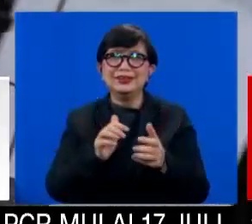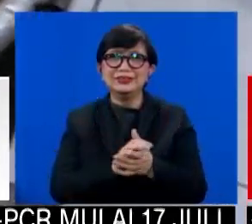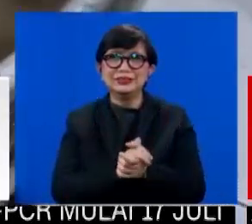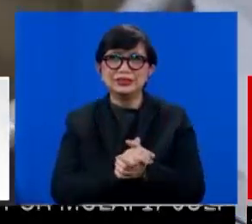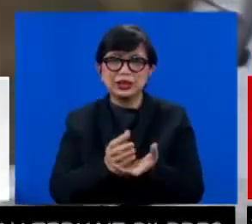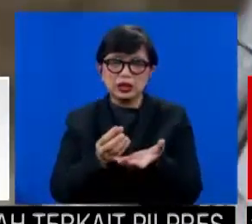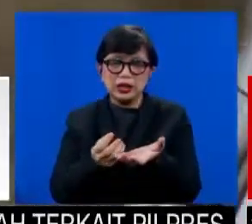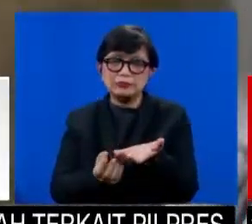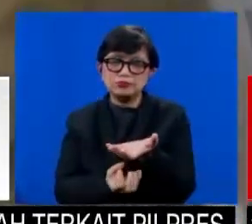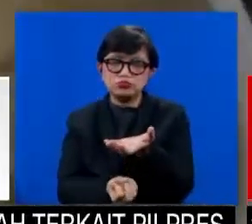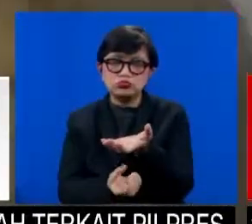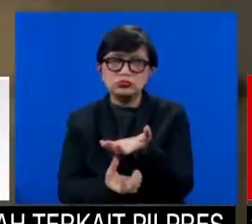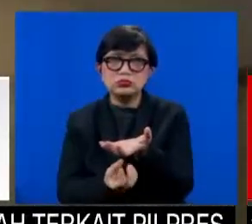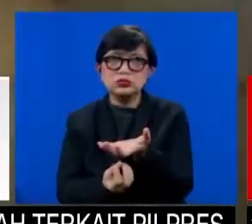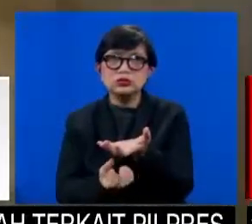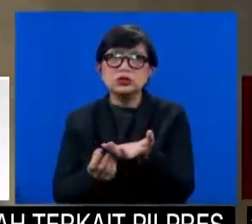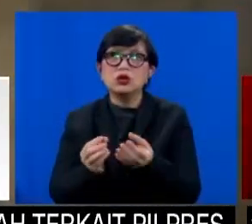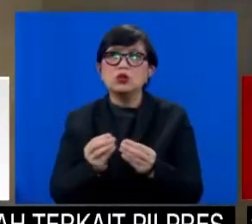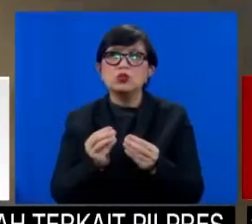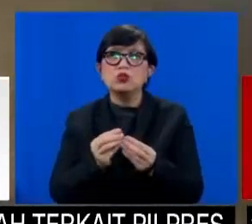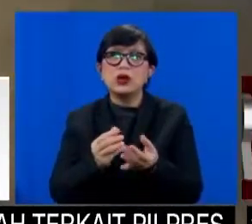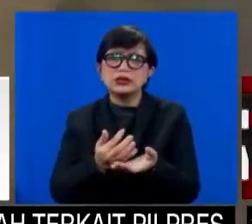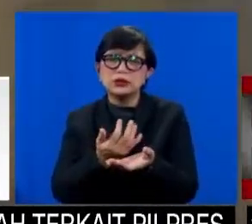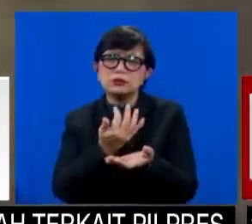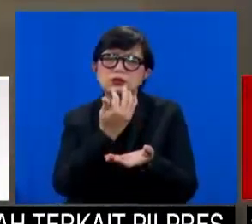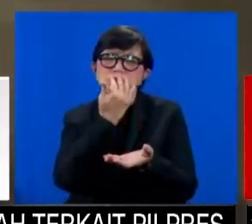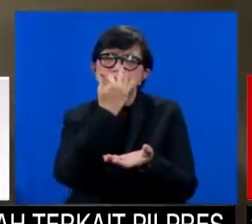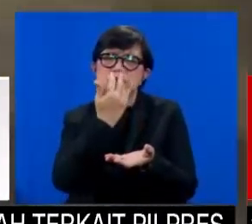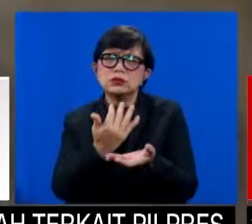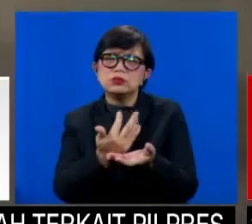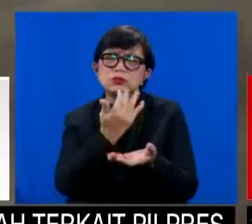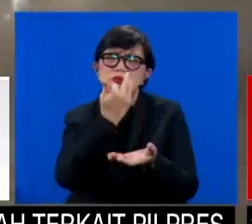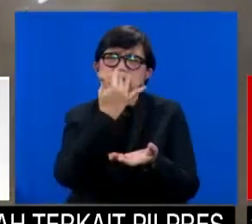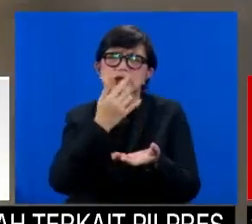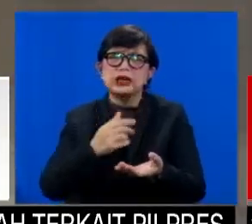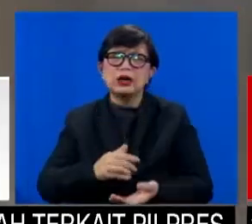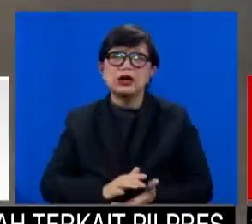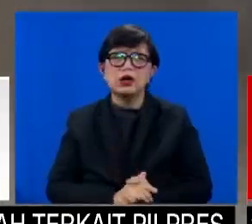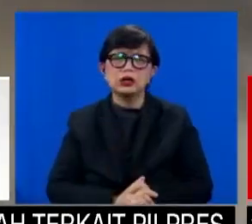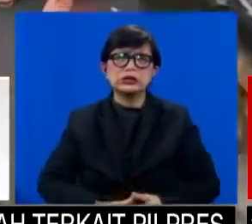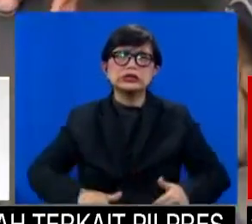bumbunya, rempah-rempahnya, dagingnya, semuanya itu udah siap untuk dikonsumsi.